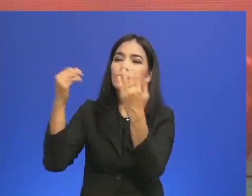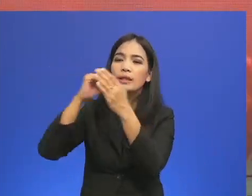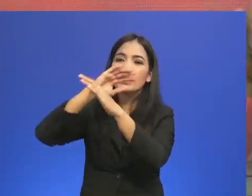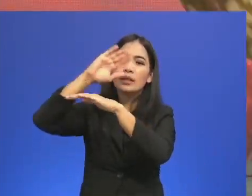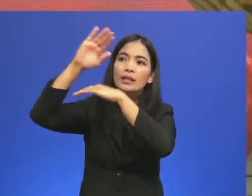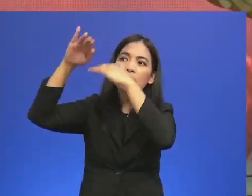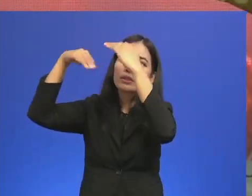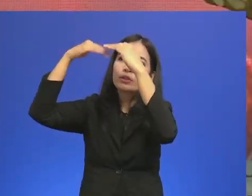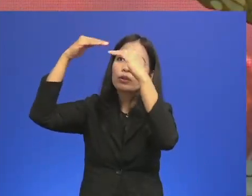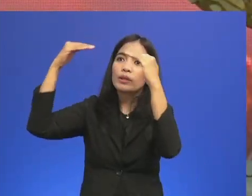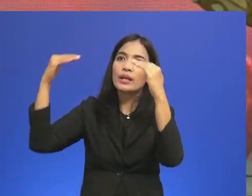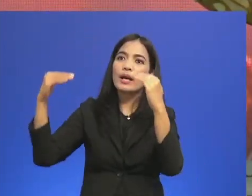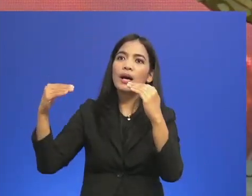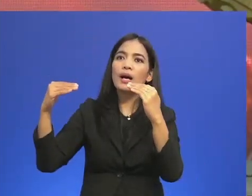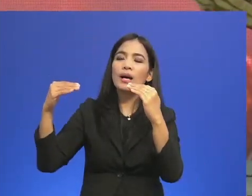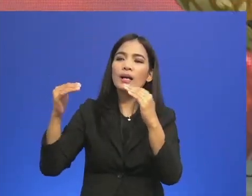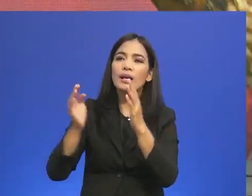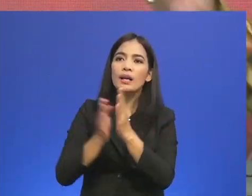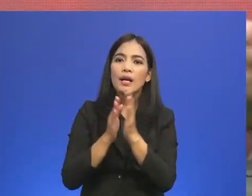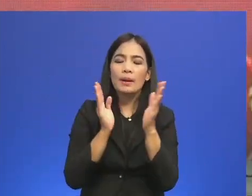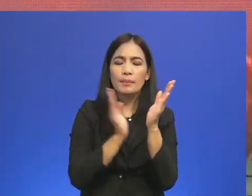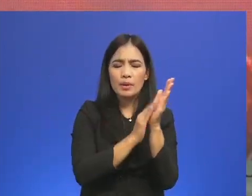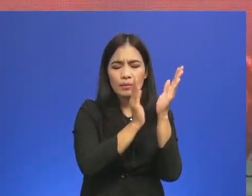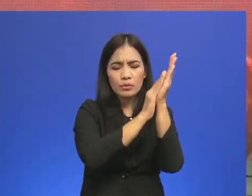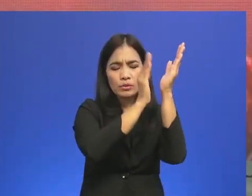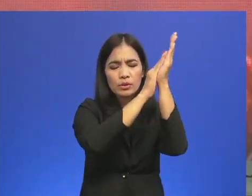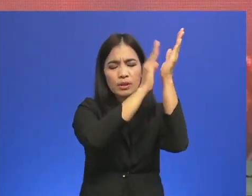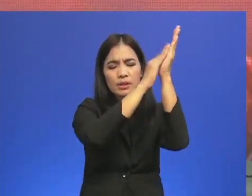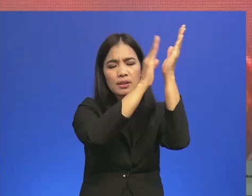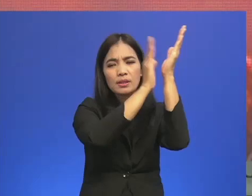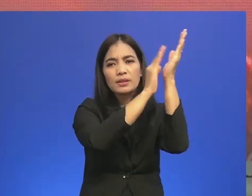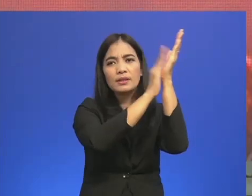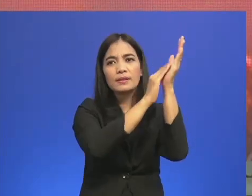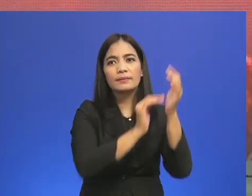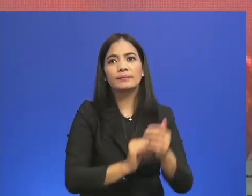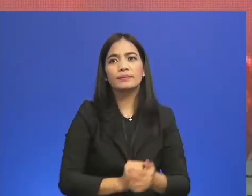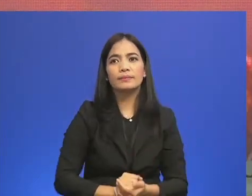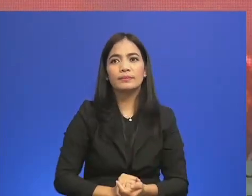penghuni surga gegap memuji.